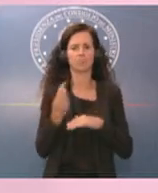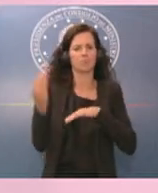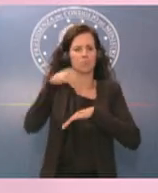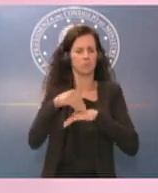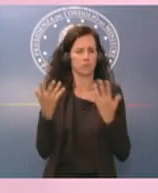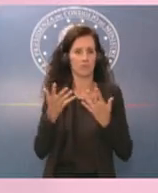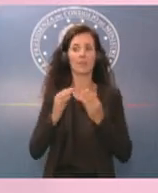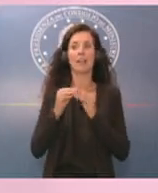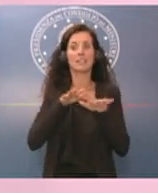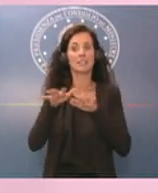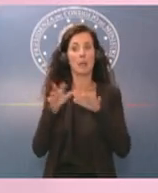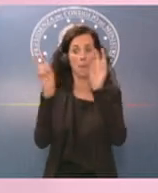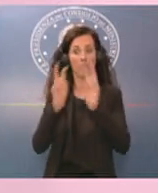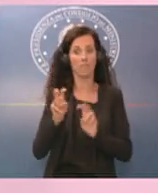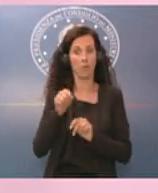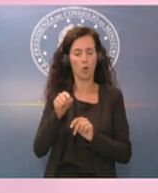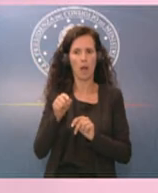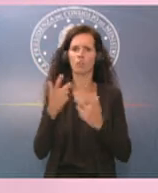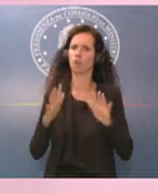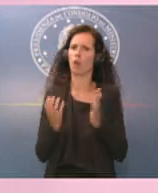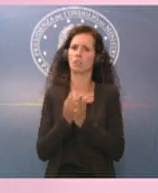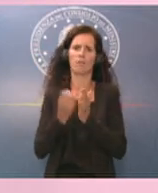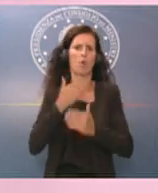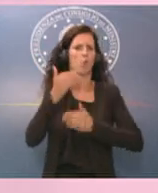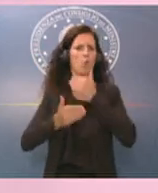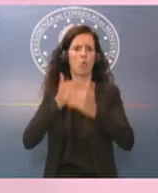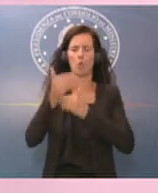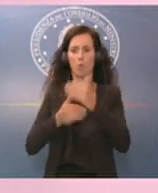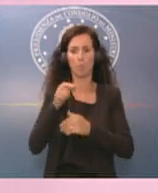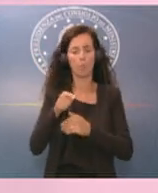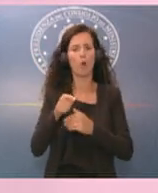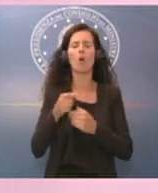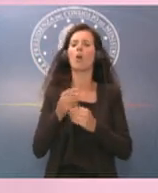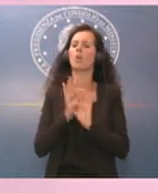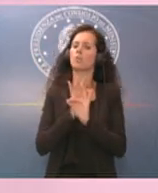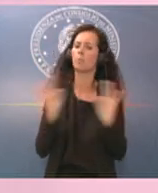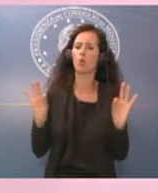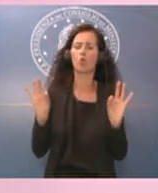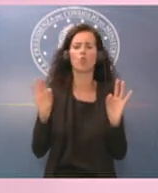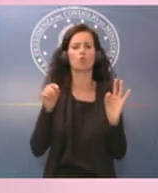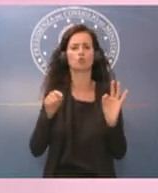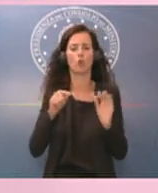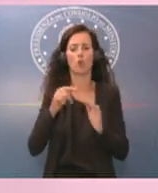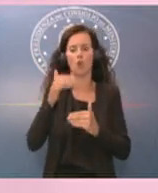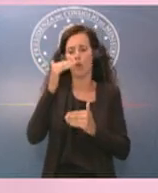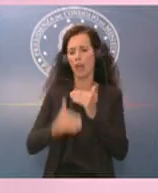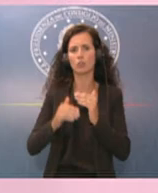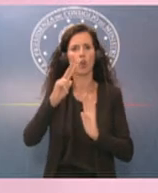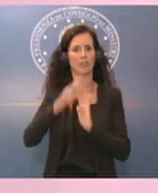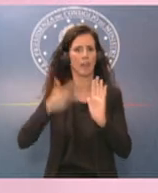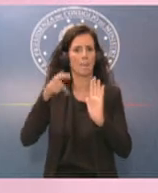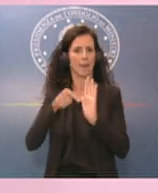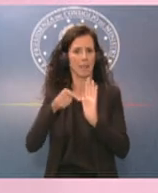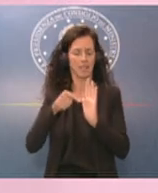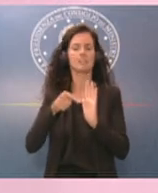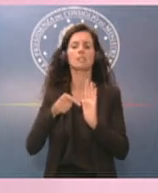sistema informatico è in sviluppo, sarà pienamente operativo entro 3 mesi, e